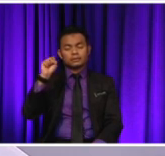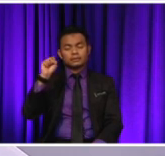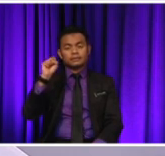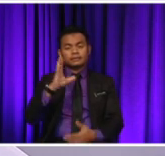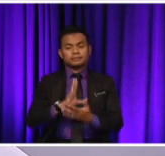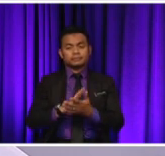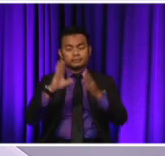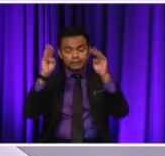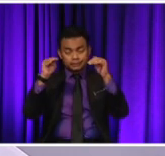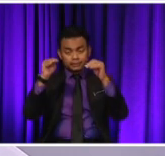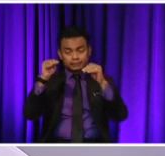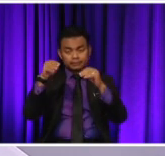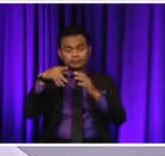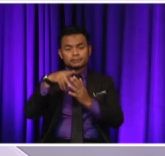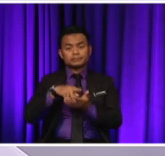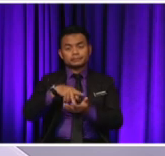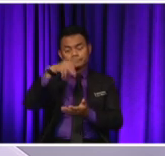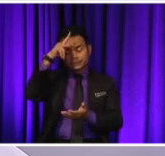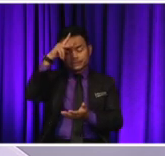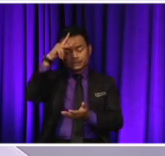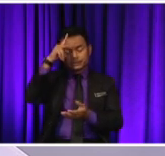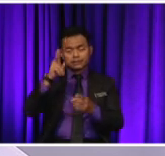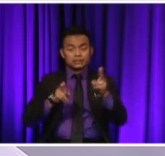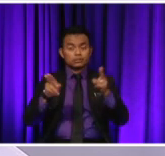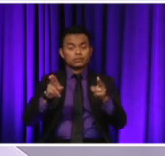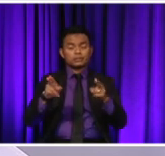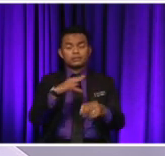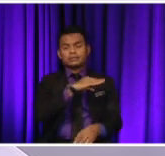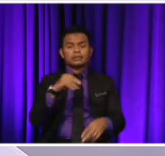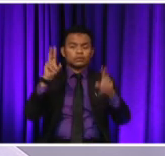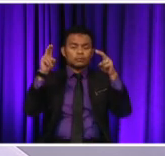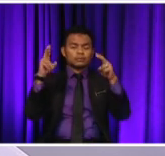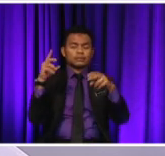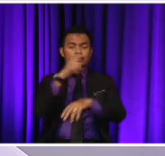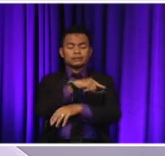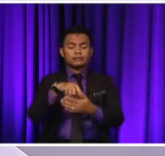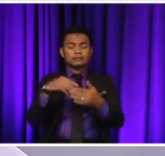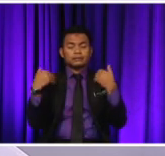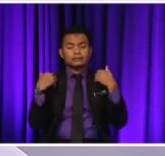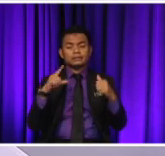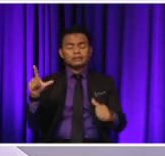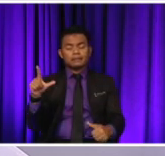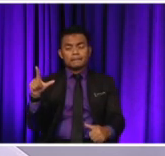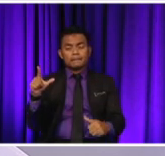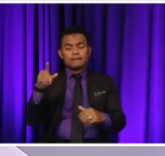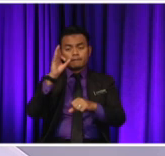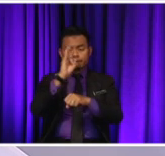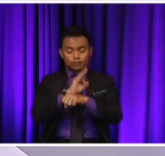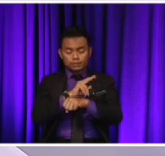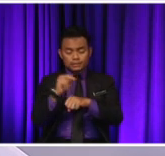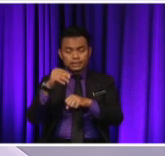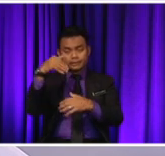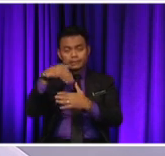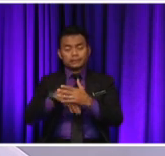tingkatan 5 dan topik yang akan kita fokus pada hari ini ialah fungsi yang dalam pengurusan dan kita itu